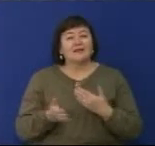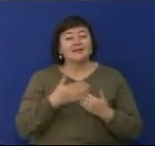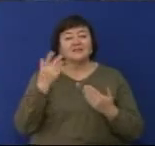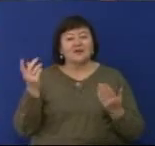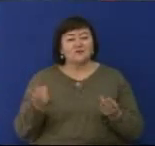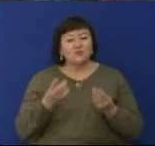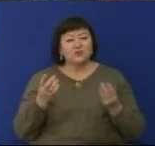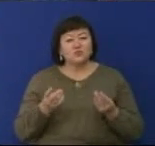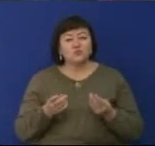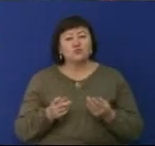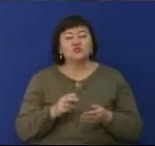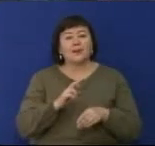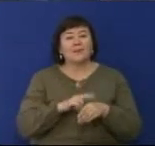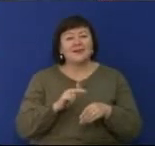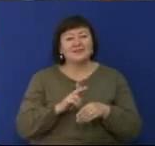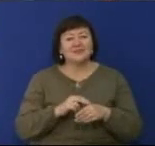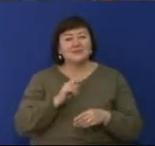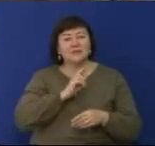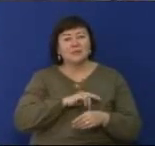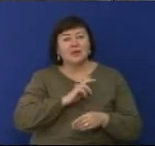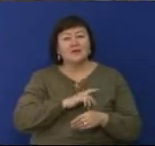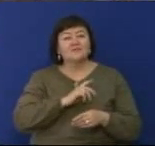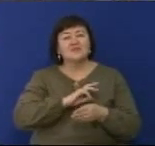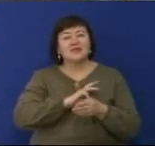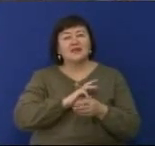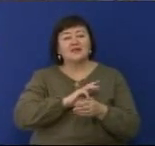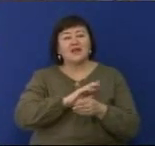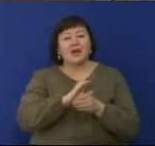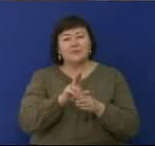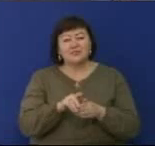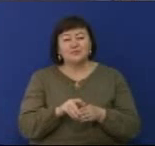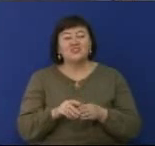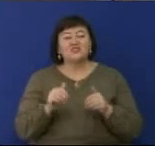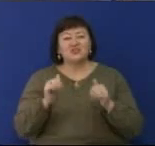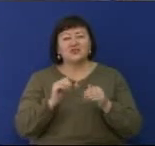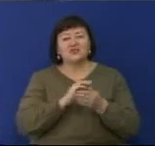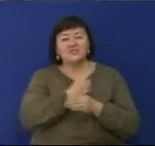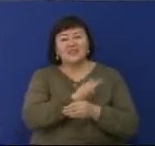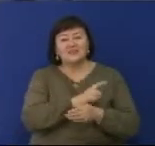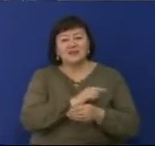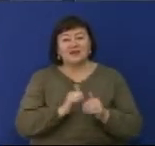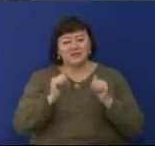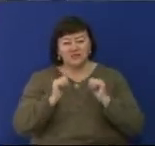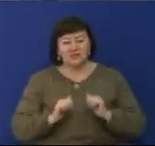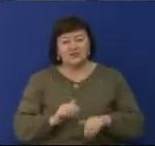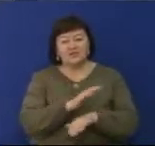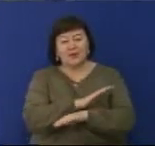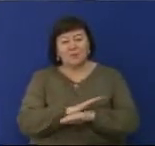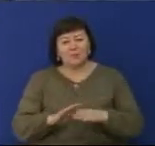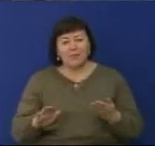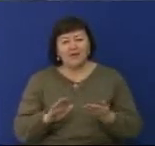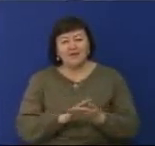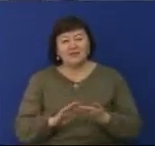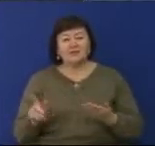нужно работать участковым инспектором в целях обеспечения должного санитарного состояния города сегодня горы мусора возле